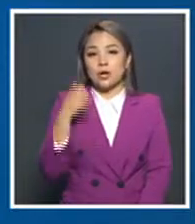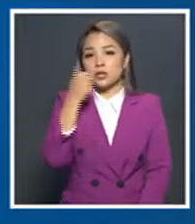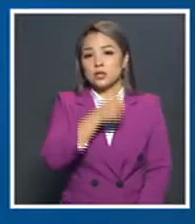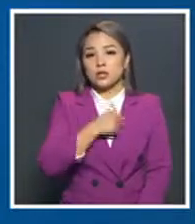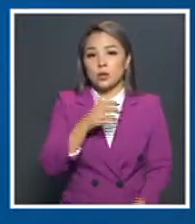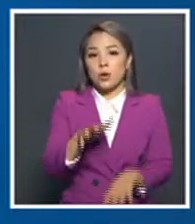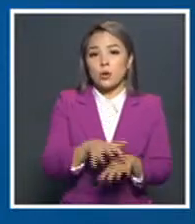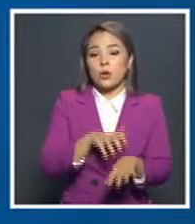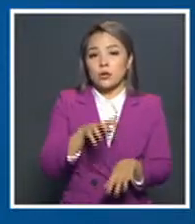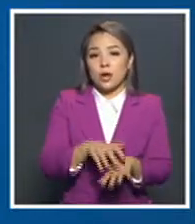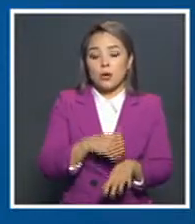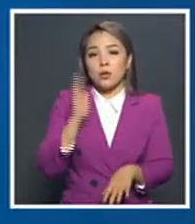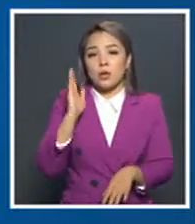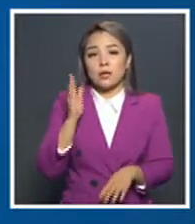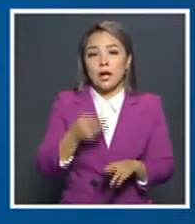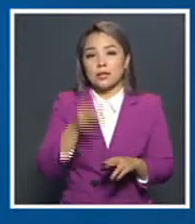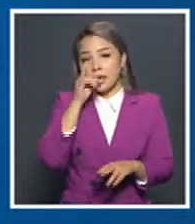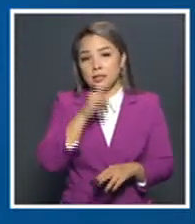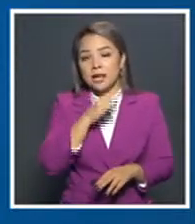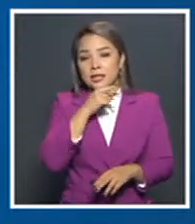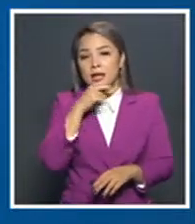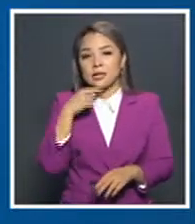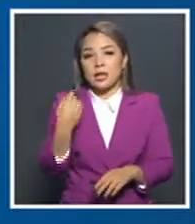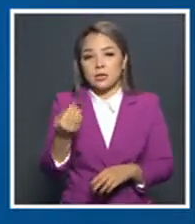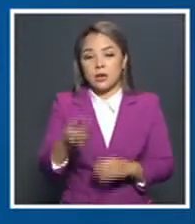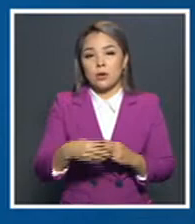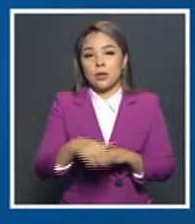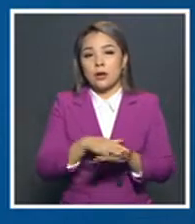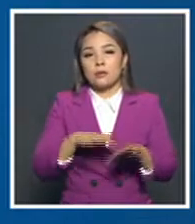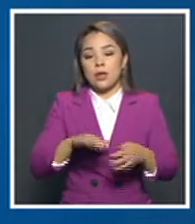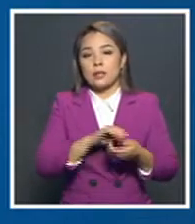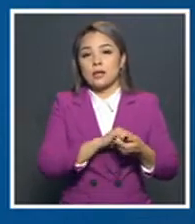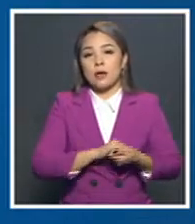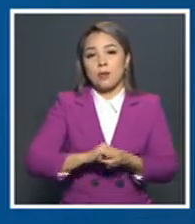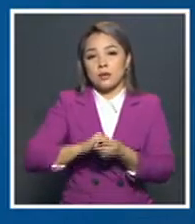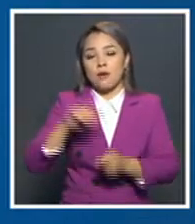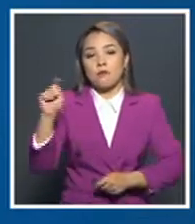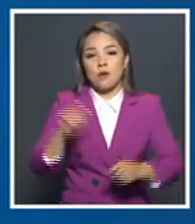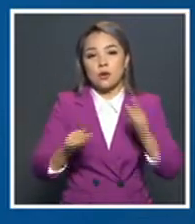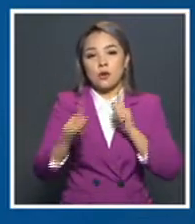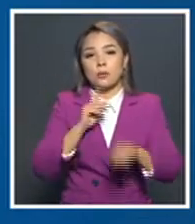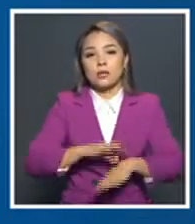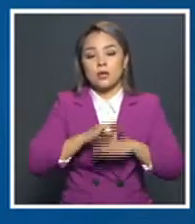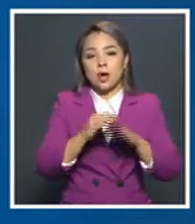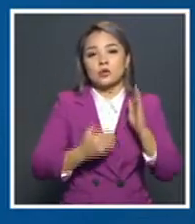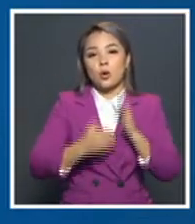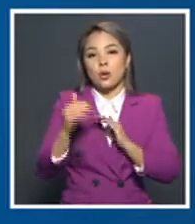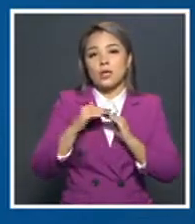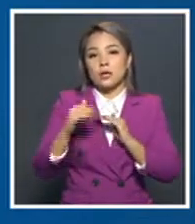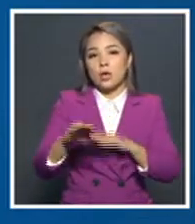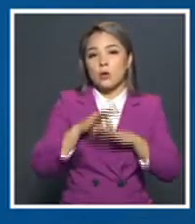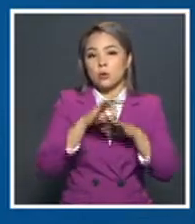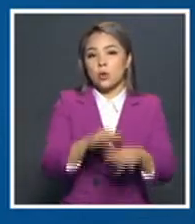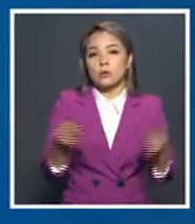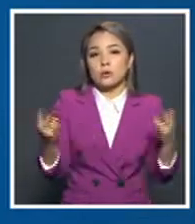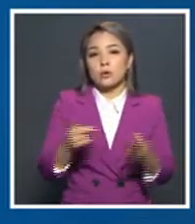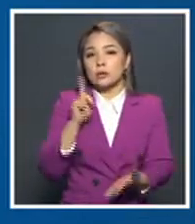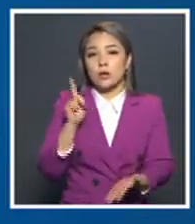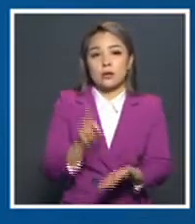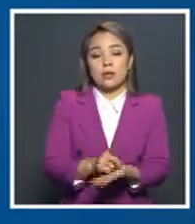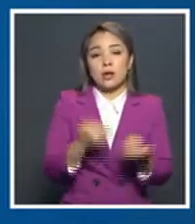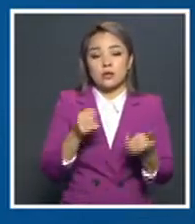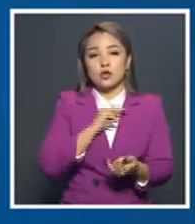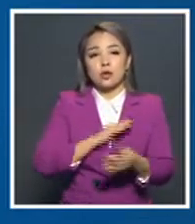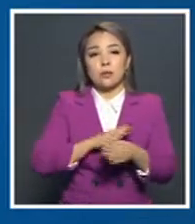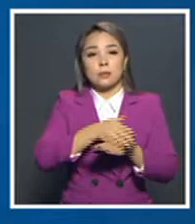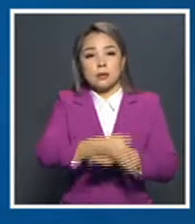2020 жылы Көкшетауда болатын Қазақстан мен Ресейдің өңір аралық ынтымақтастық форумы жоғары деңгейде өтуі тиіс. Бүгін жұмыс сапарымен